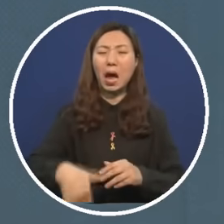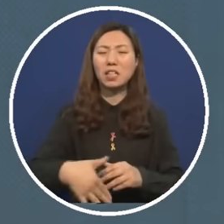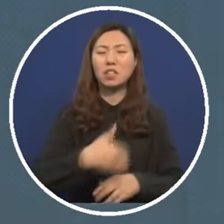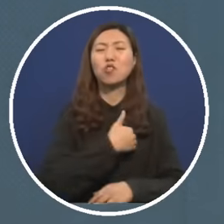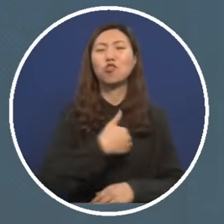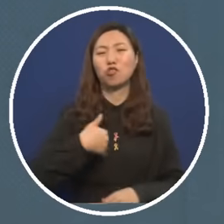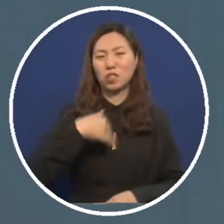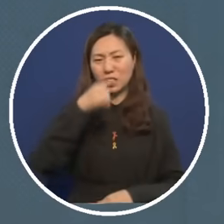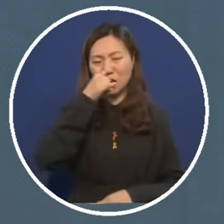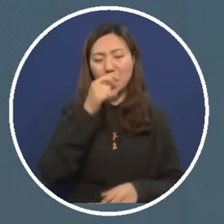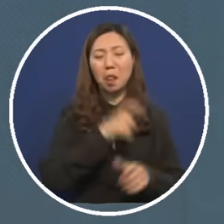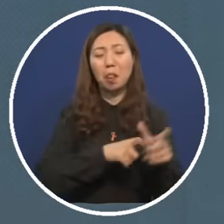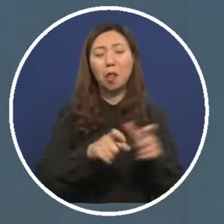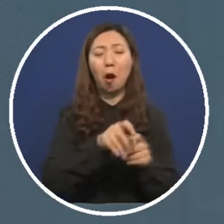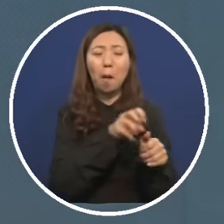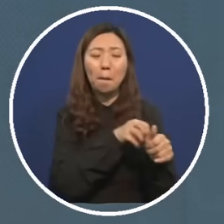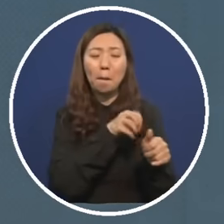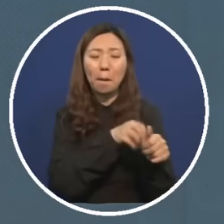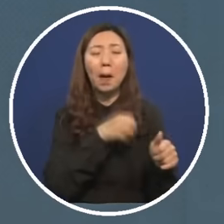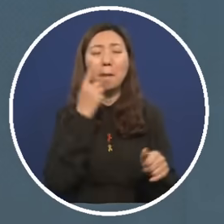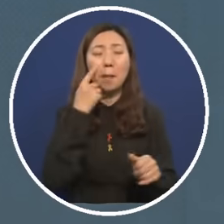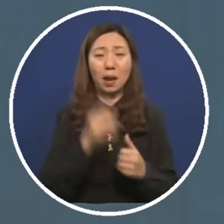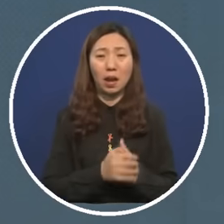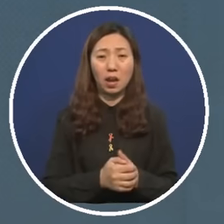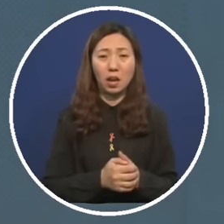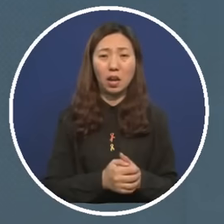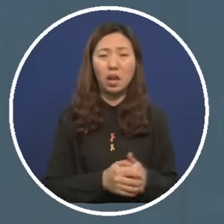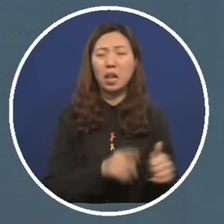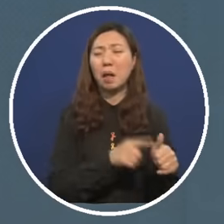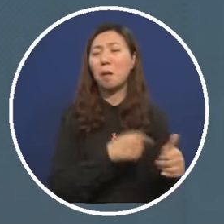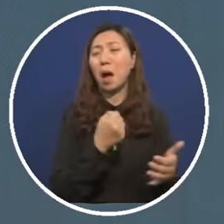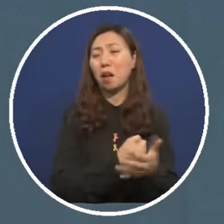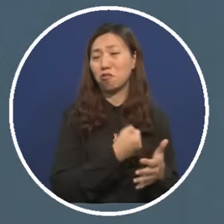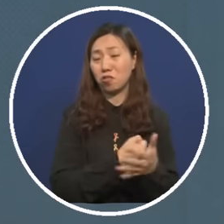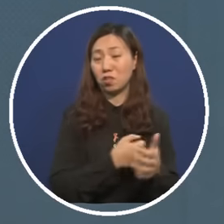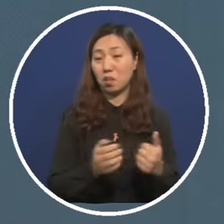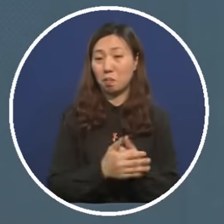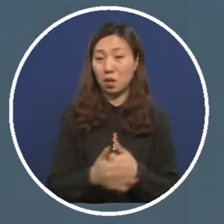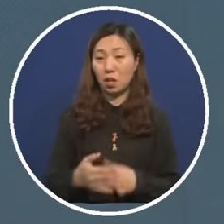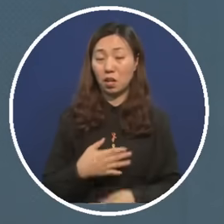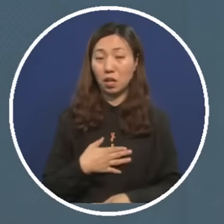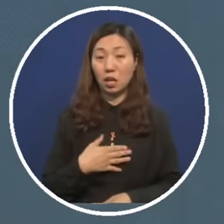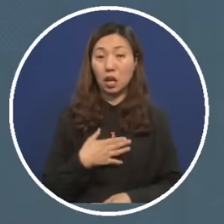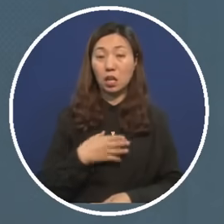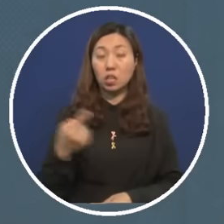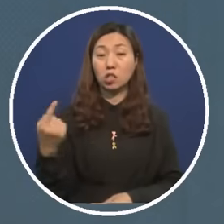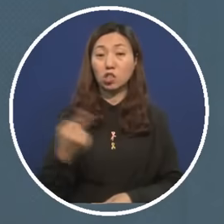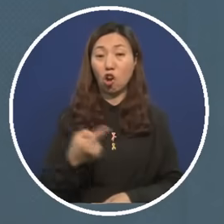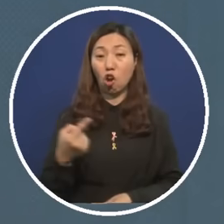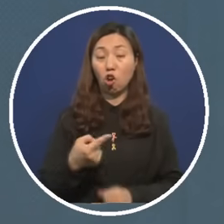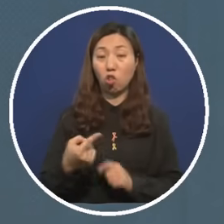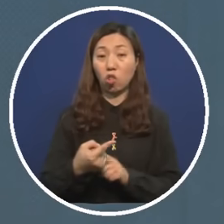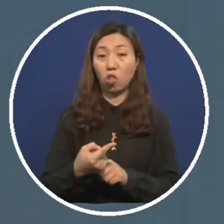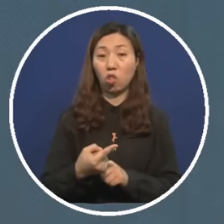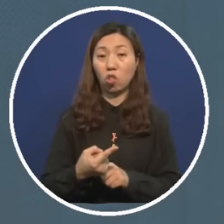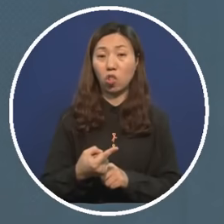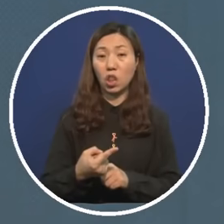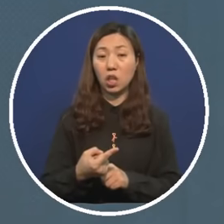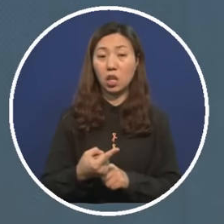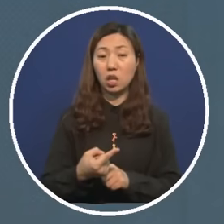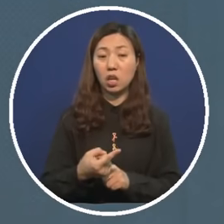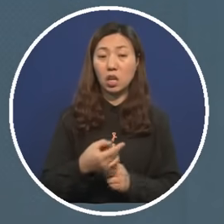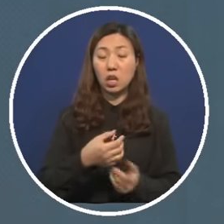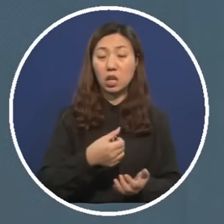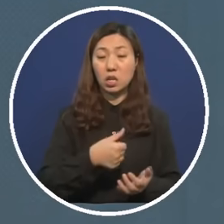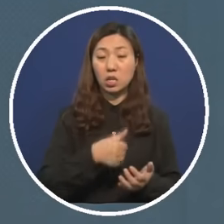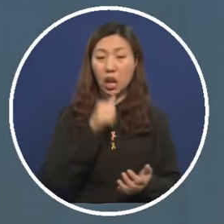빼먹고. 아시겠죠? 그 지혜 아쉬우니까. 나는 천금을 줘도 폭언하거나